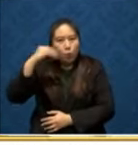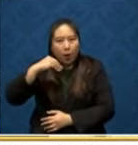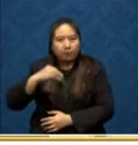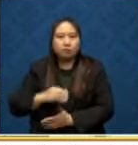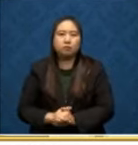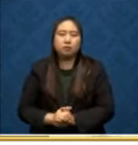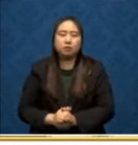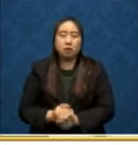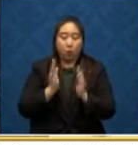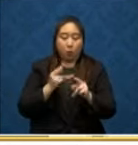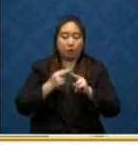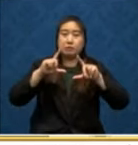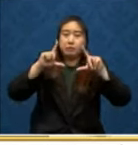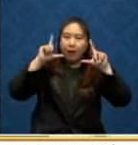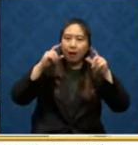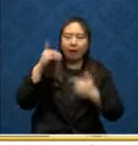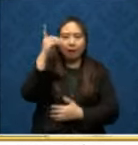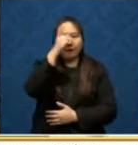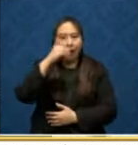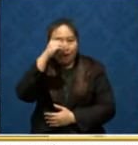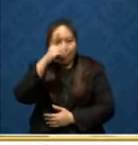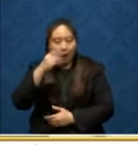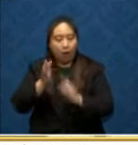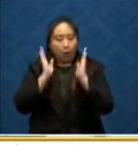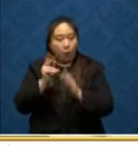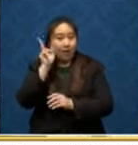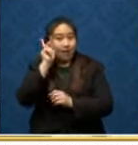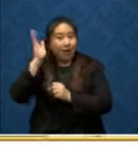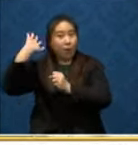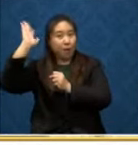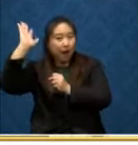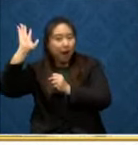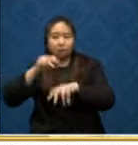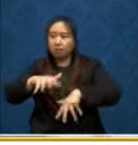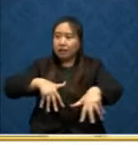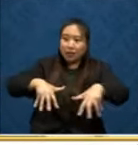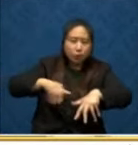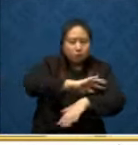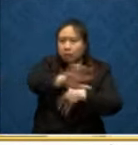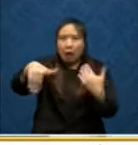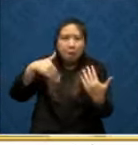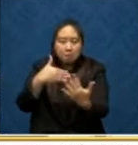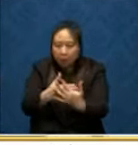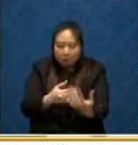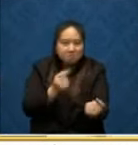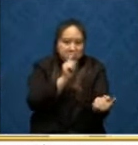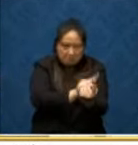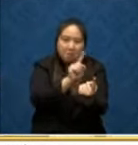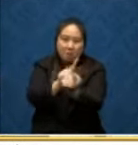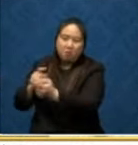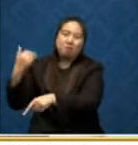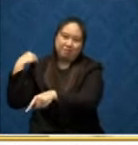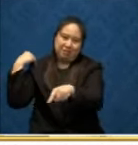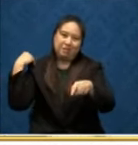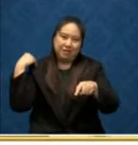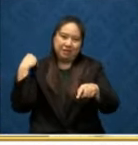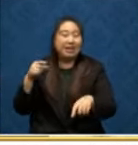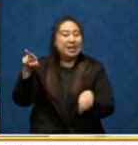เสียงนักแสดงนักข่าวชาวบ้านโดนกันทั่วหน้าเชื่อว่าทุกคนในห้องนี้